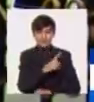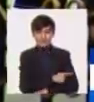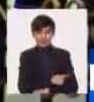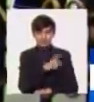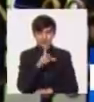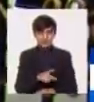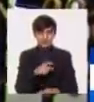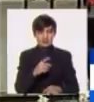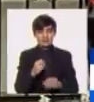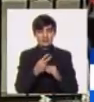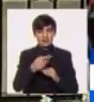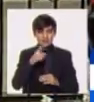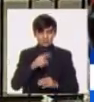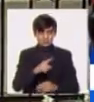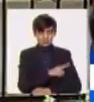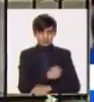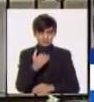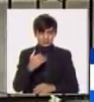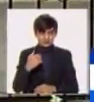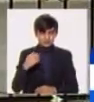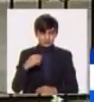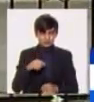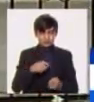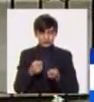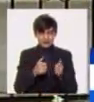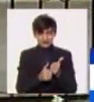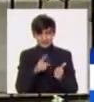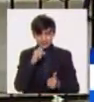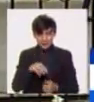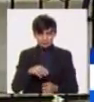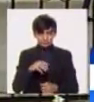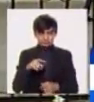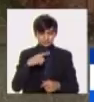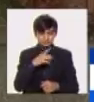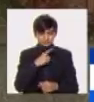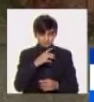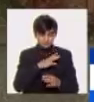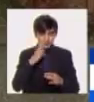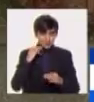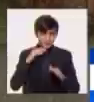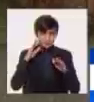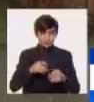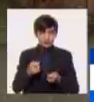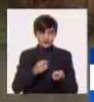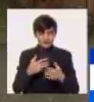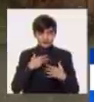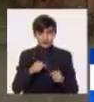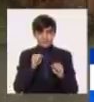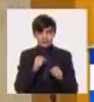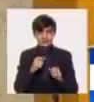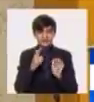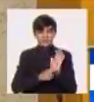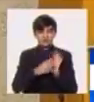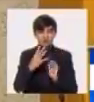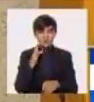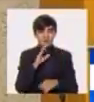медқызметкердің бірі, 12-ші аурухана бас дәрігерінің емдеу ісі жөніндегі орынбасары, экс-басшы айтқан Алматы қоғамдық денсаулық сақтау басқармасының 74-ші бұйрығы